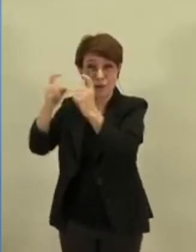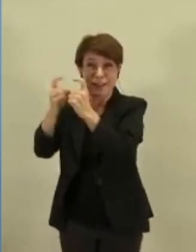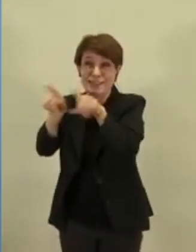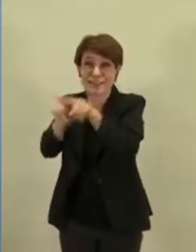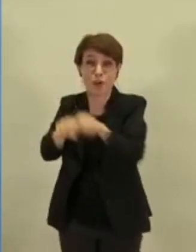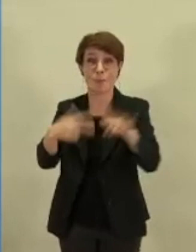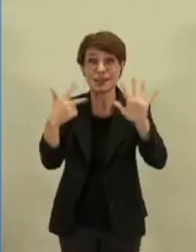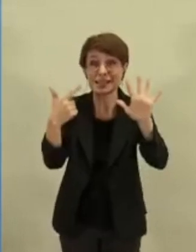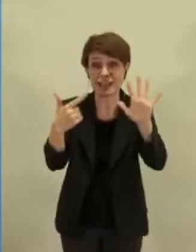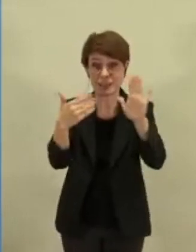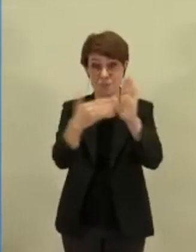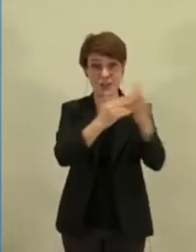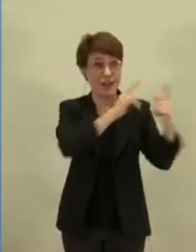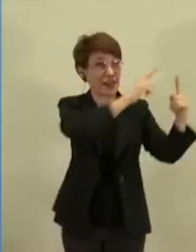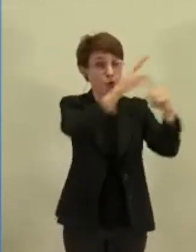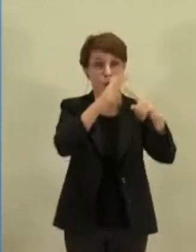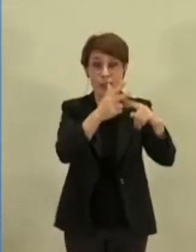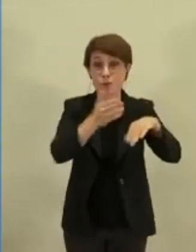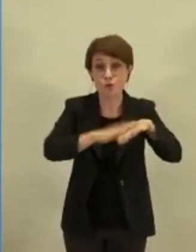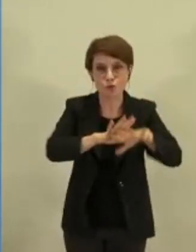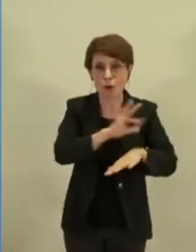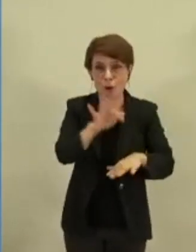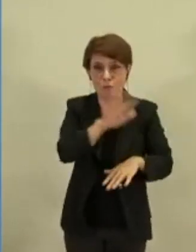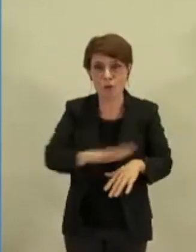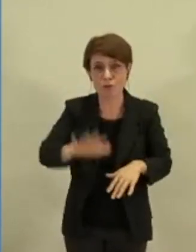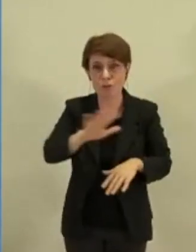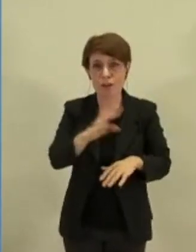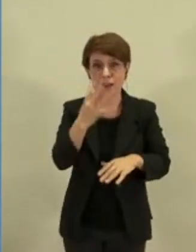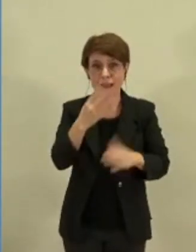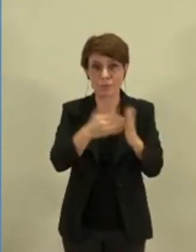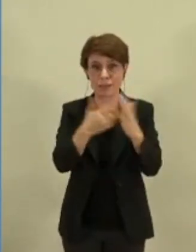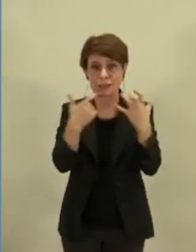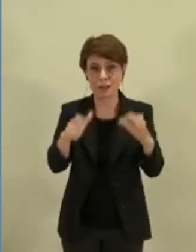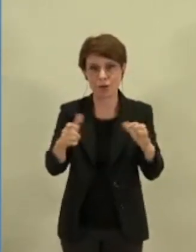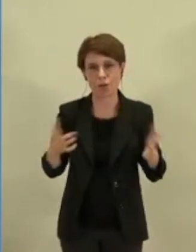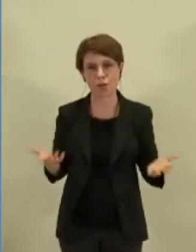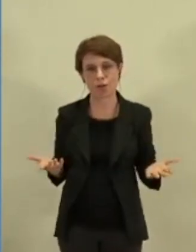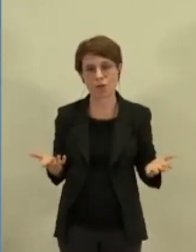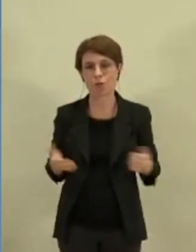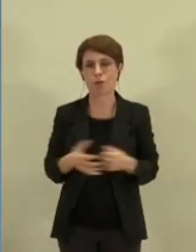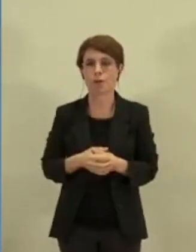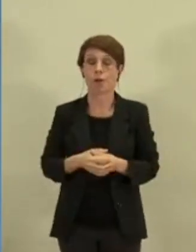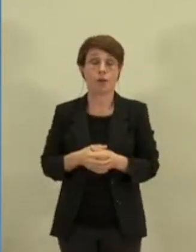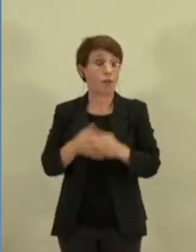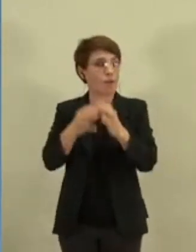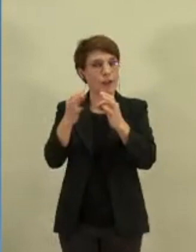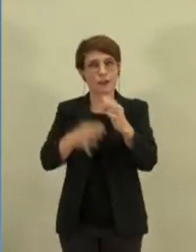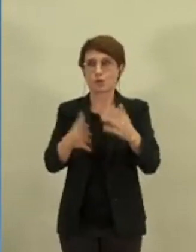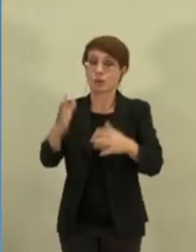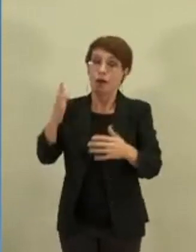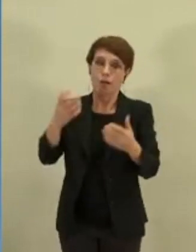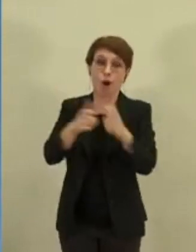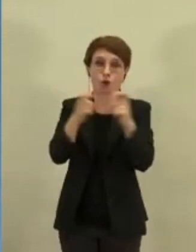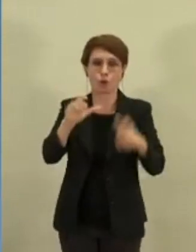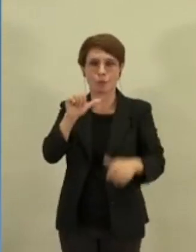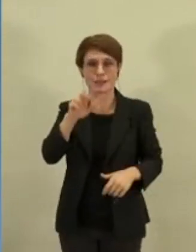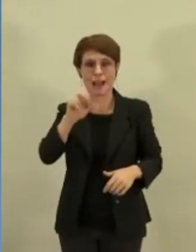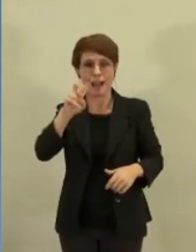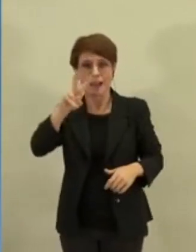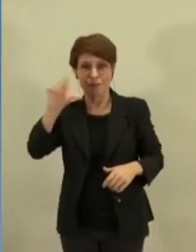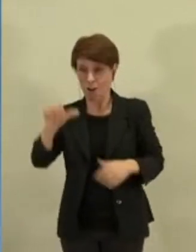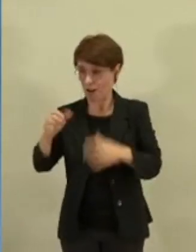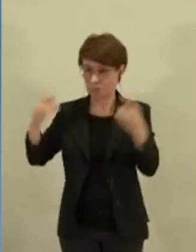Ces décisions ont conduit au démantèlement d'une filière d'excellence nationale, à la disparition d'Areva et à